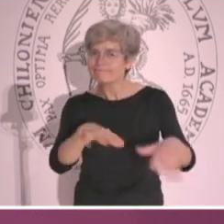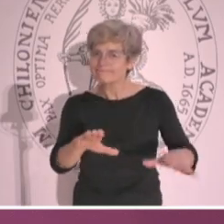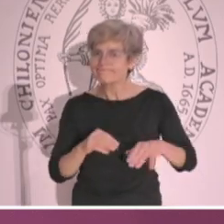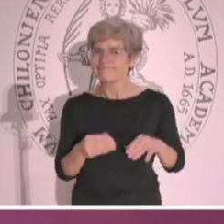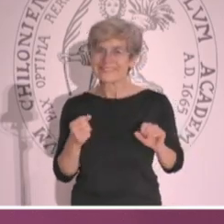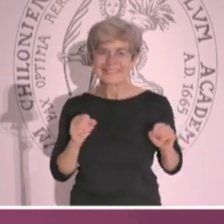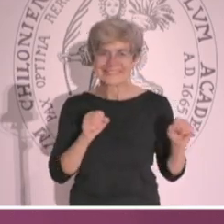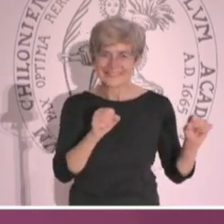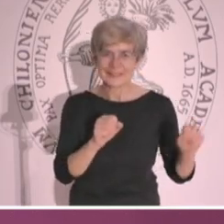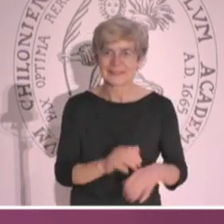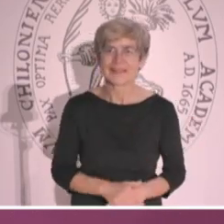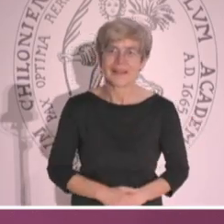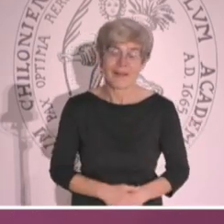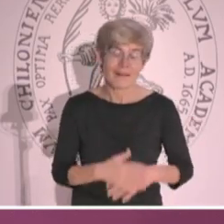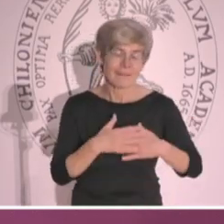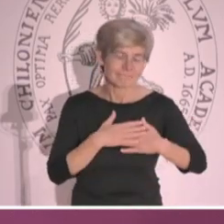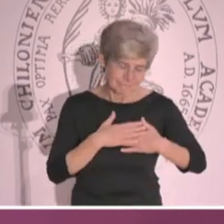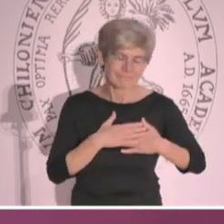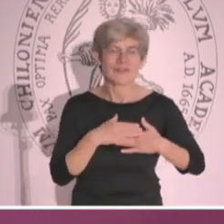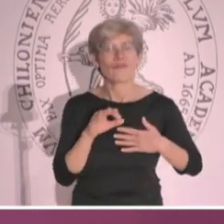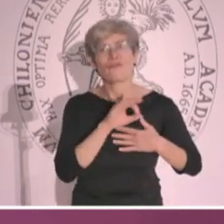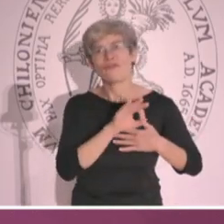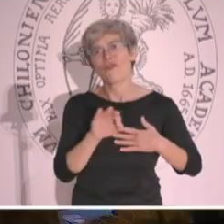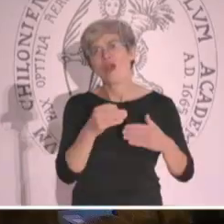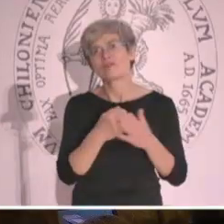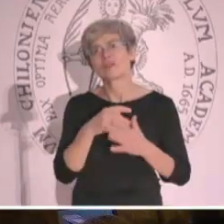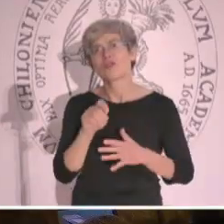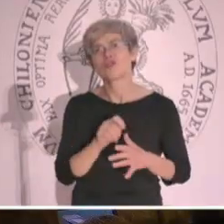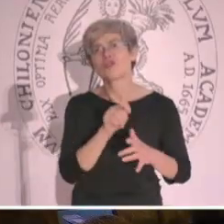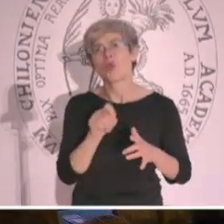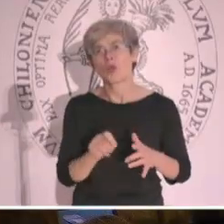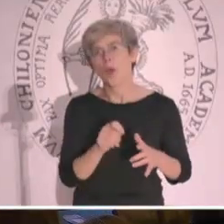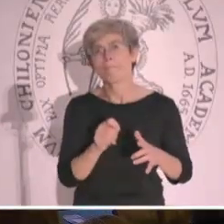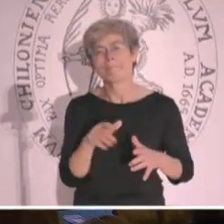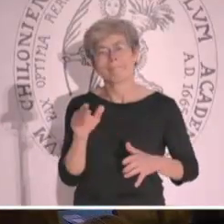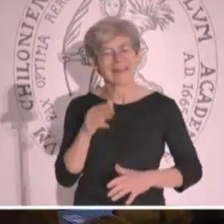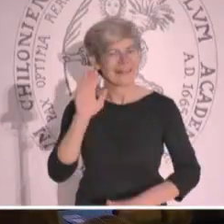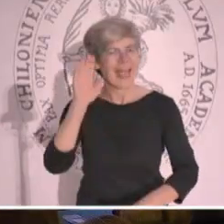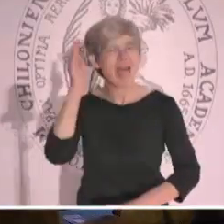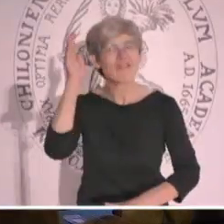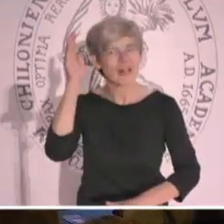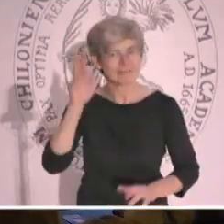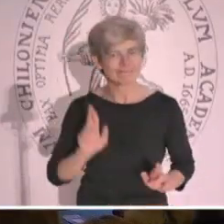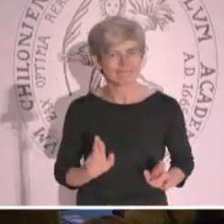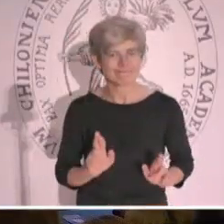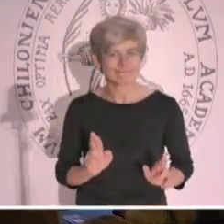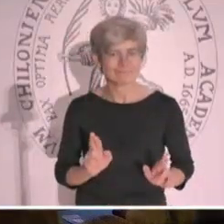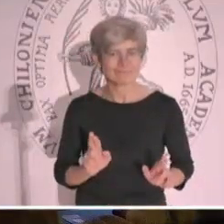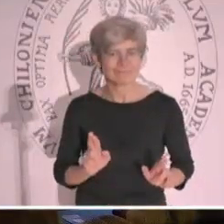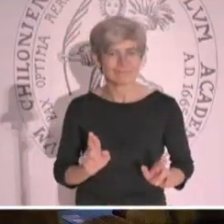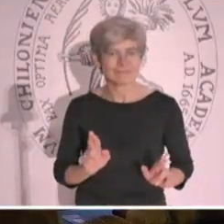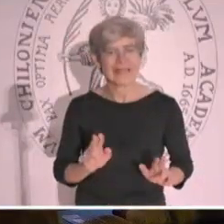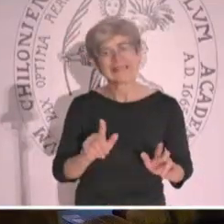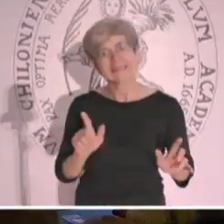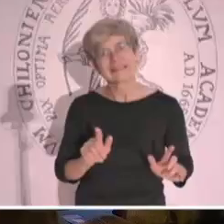Und ich wünsche Ihnen wirklich von Herzen einen erfolgreichen Verlauf Ihres Studiums und hoffe, dass Sie diese ganz besondere Zeit,